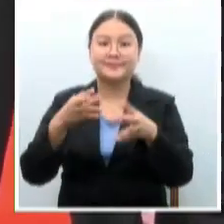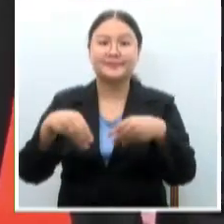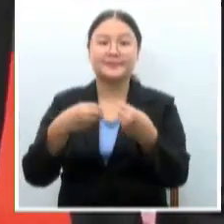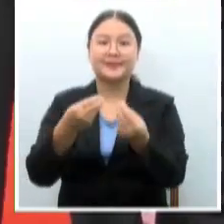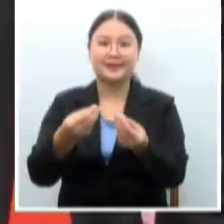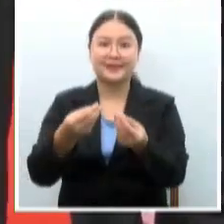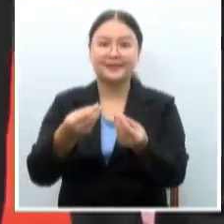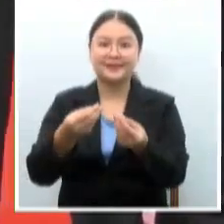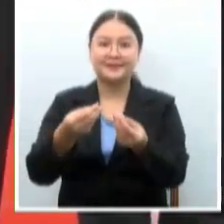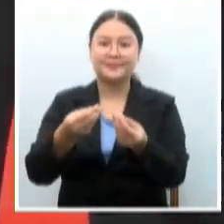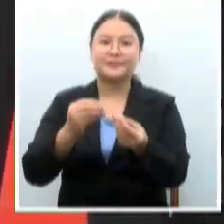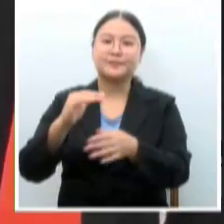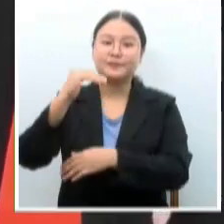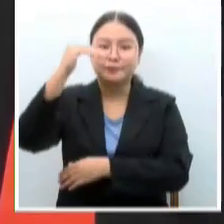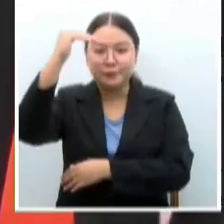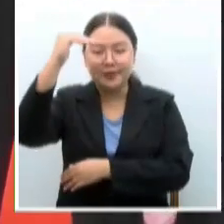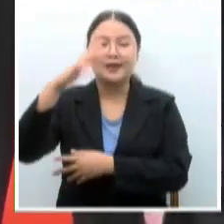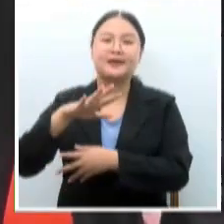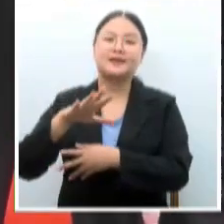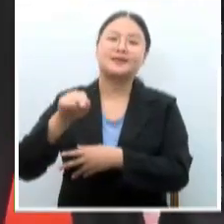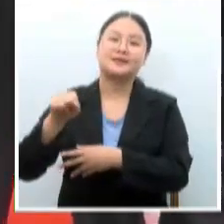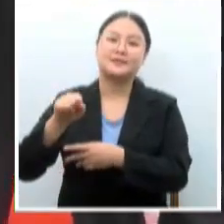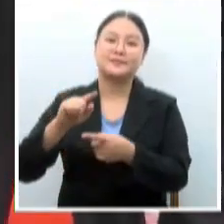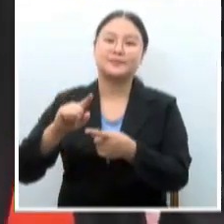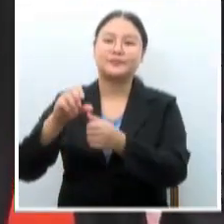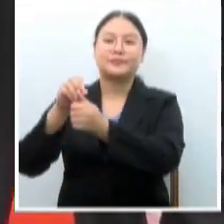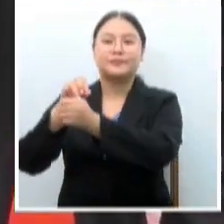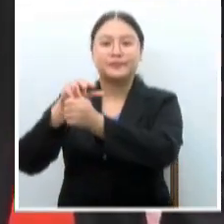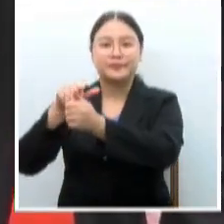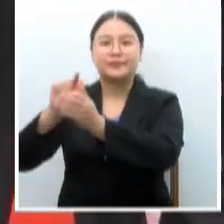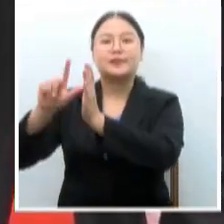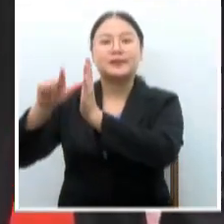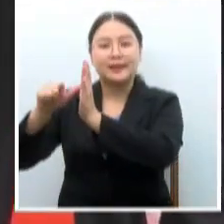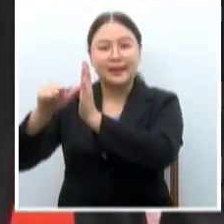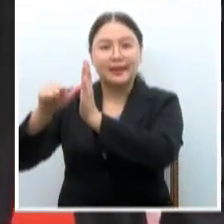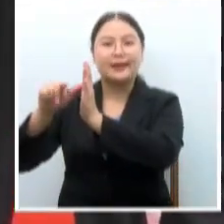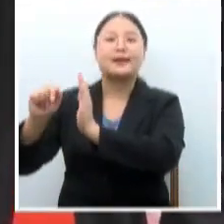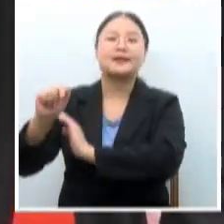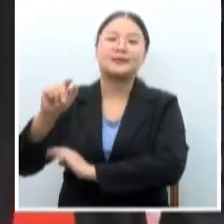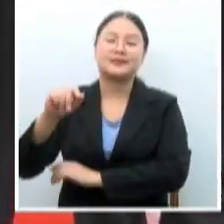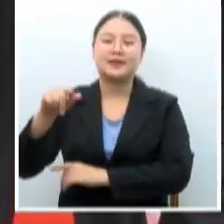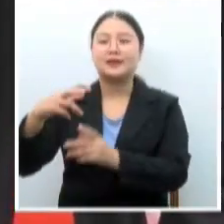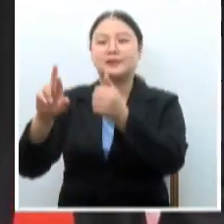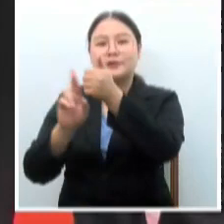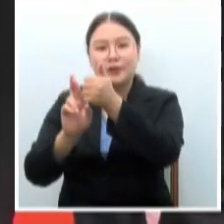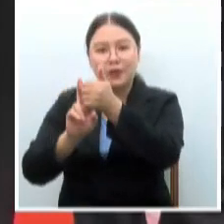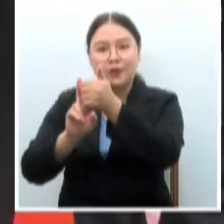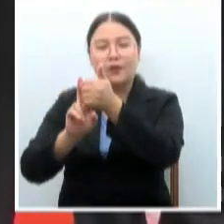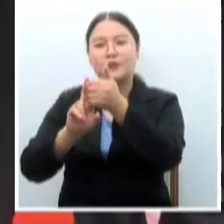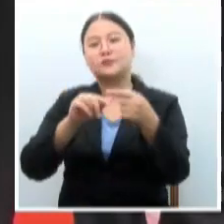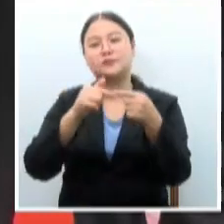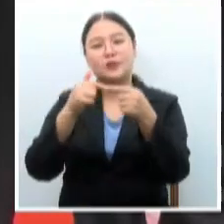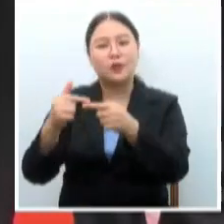ให้ผู้ใหญ่ซึ่งนำโดยท่านเลขาธิการกปท.นะเจ้าท่านรองตลอดจนถึงท่